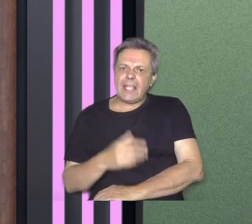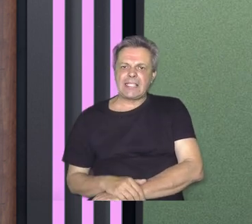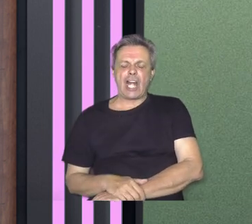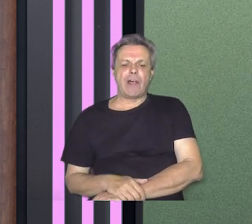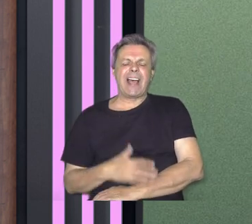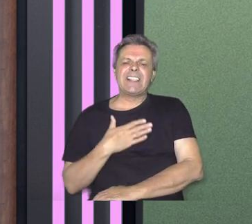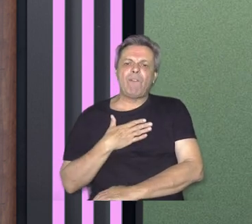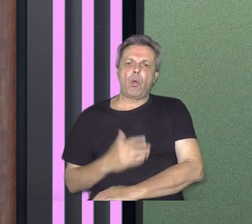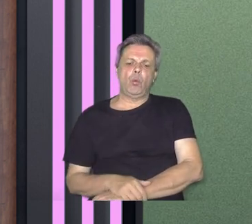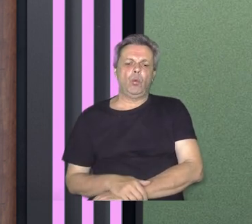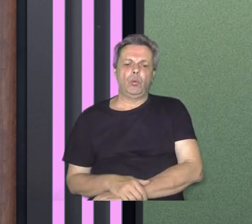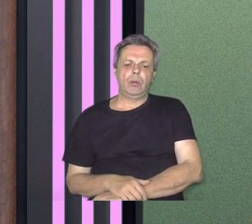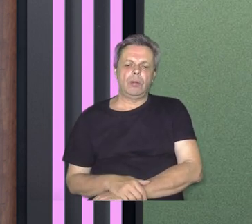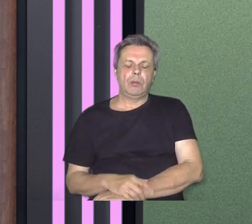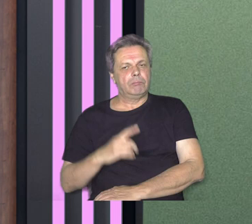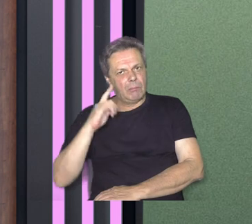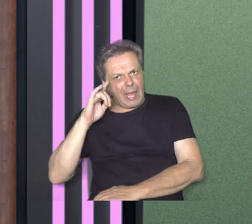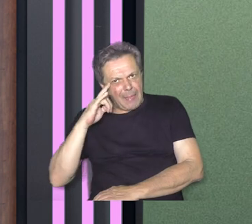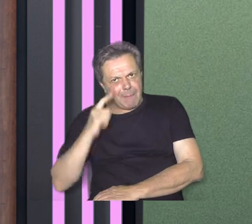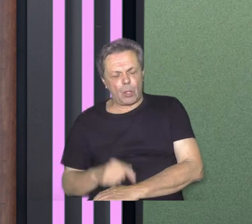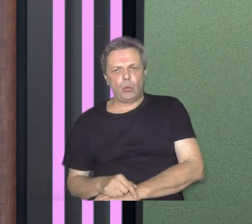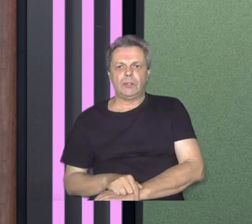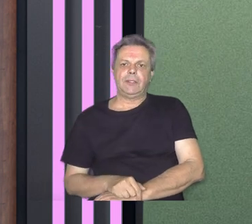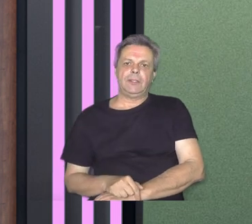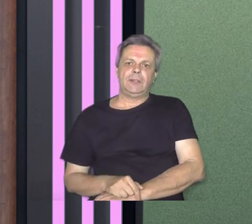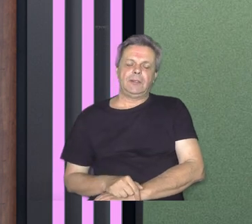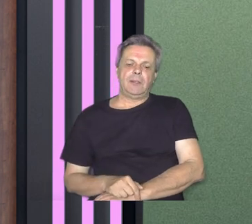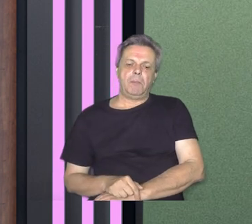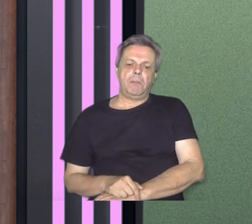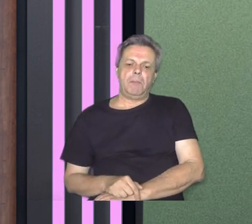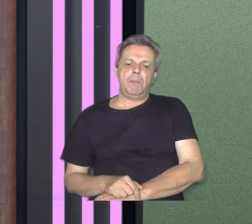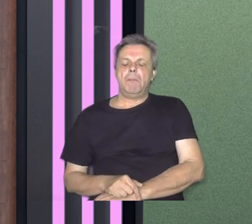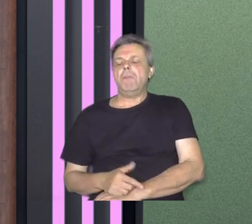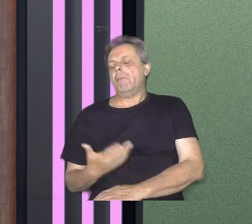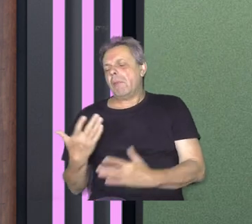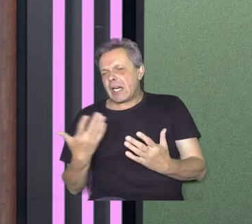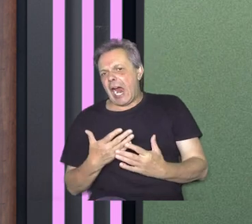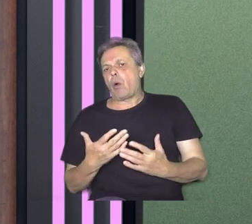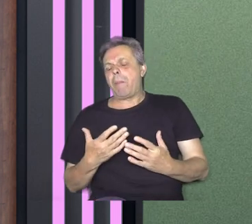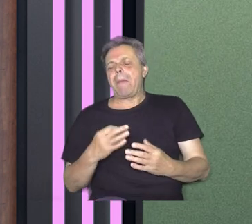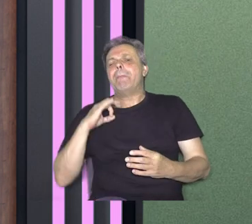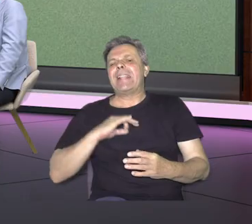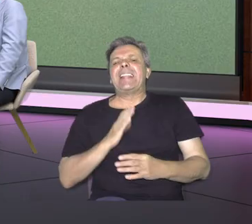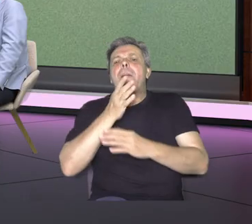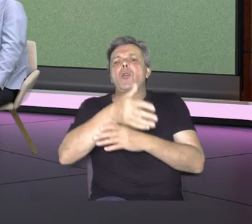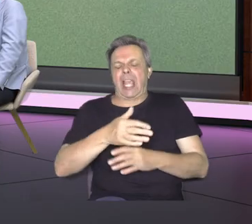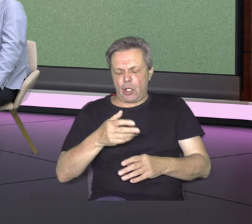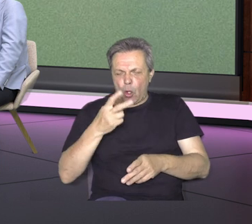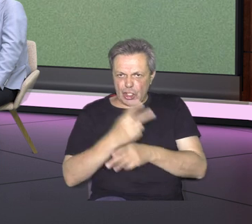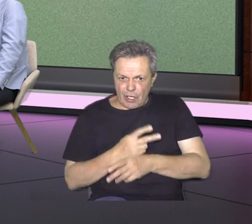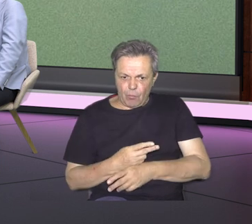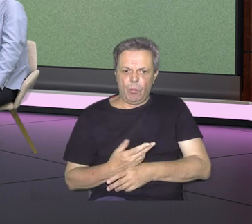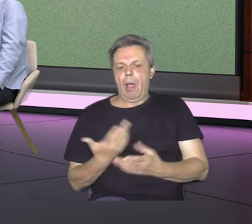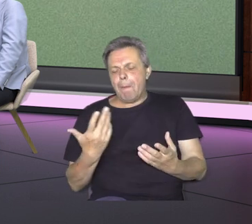izražava svoju namjeru da bi šef posjetio državu, ali kad